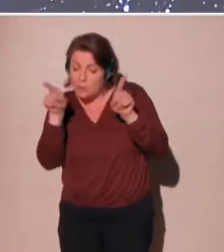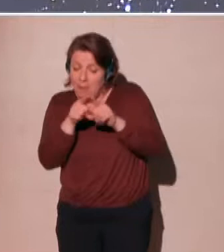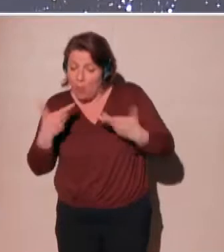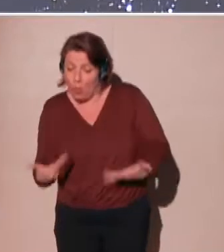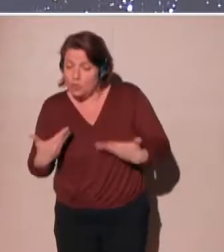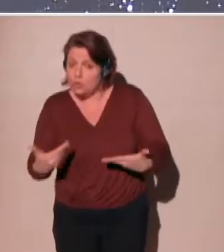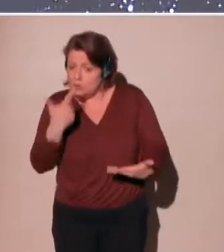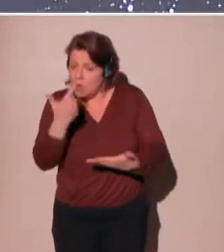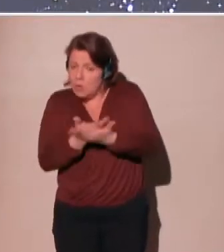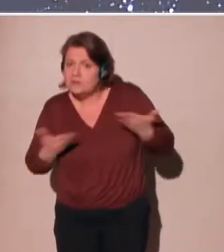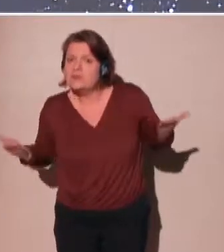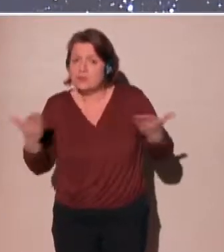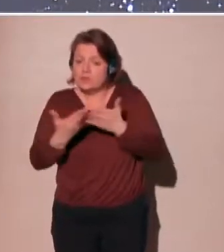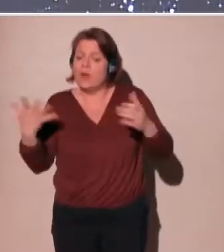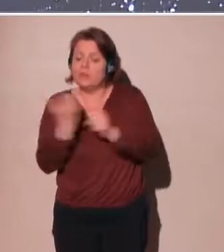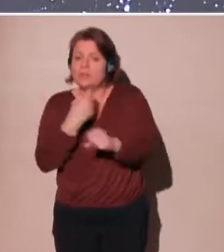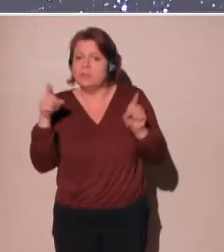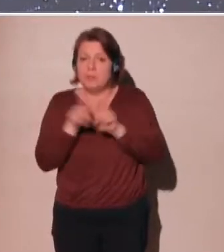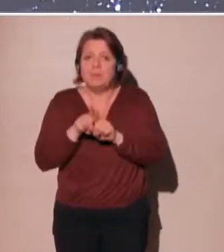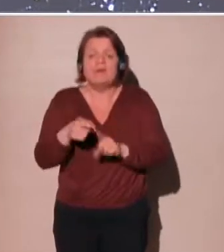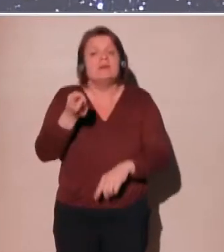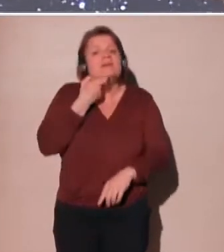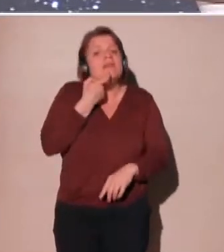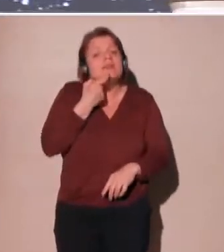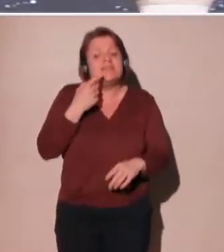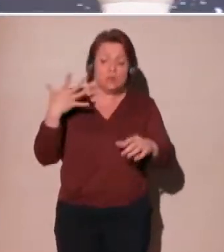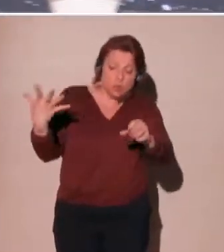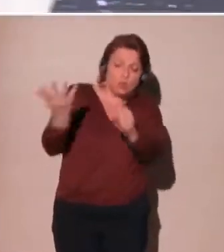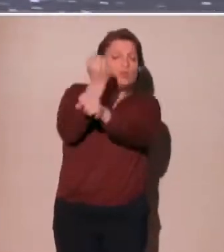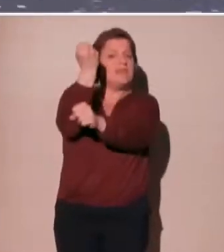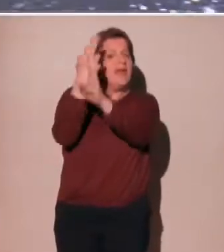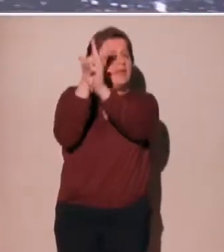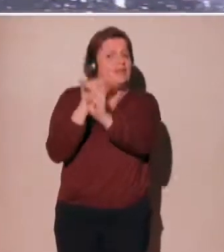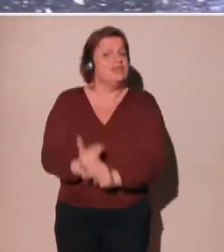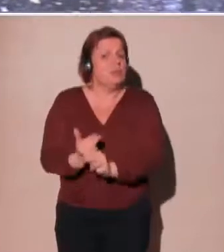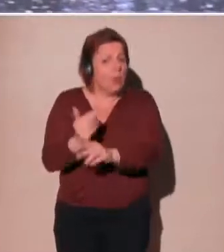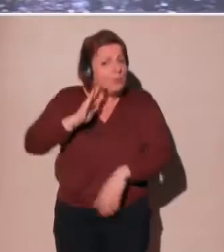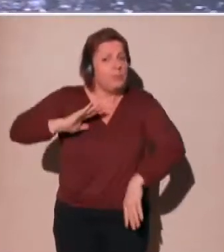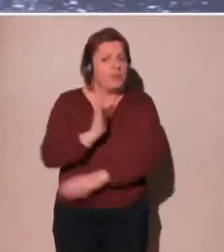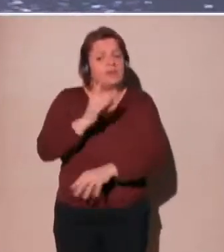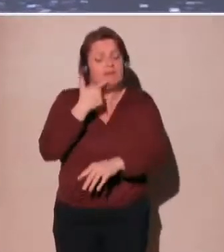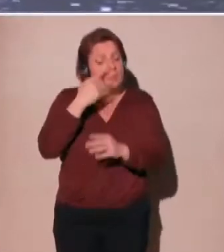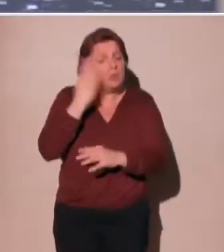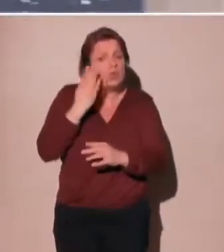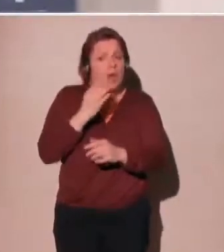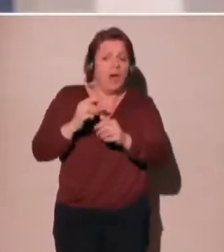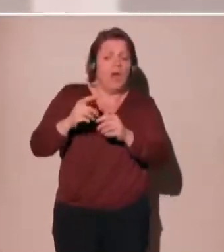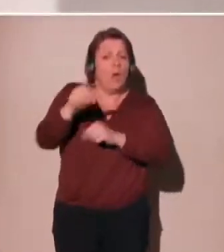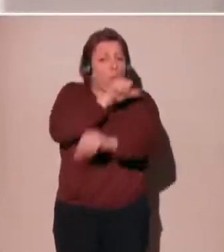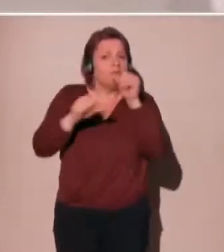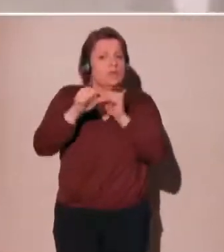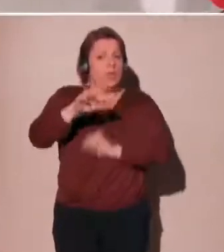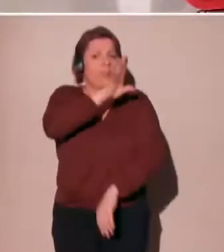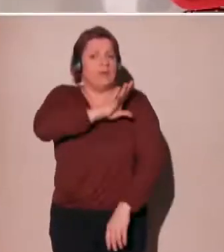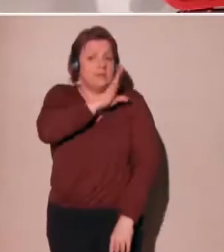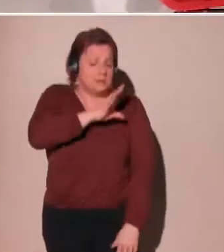arrivera à une situation réussie? Ce qui veut dire qu'on a besoin de la définition du succès et de conditions utilisées par le passé.